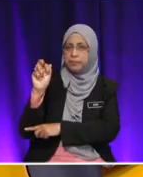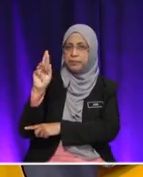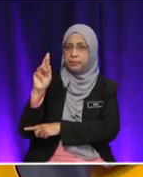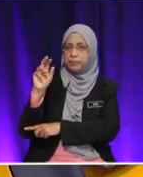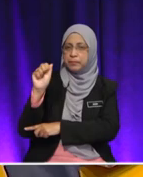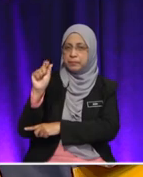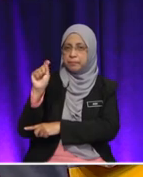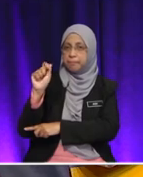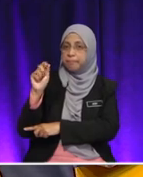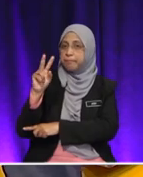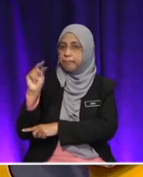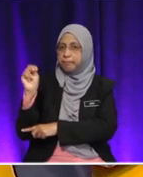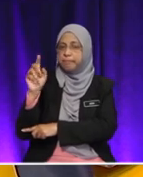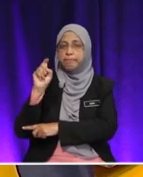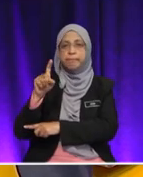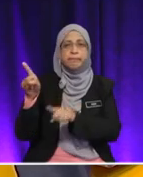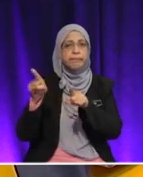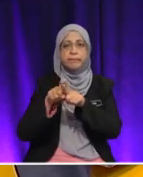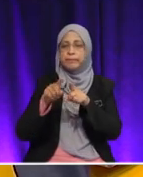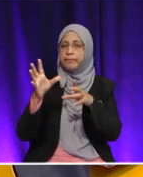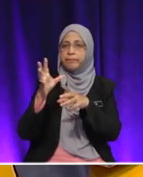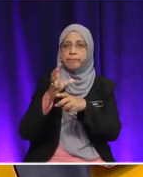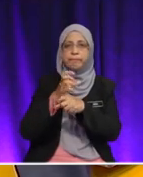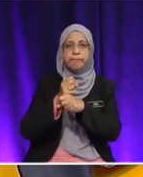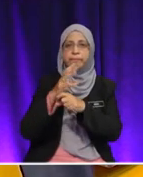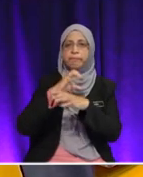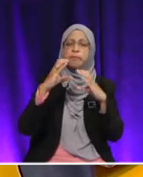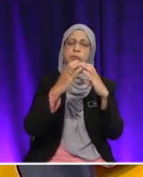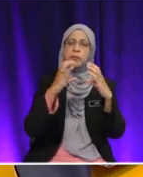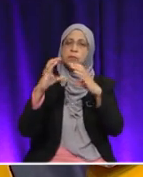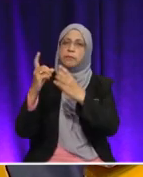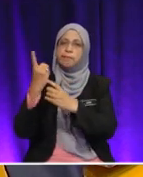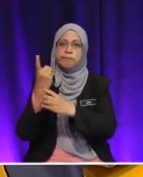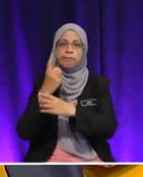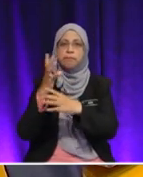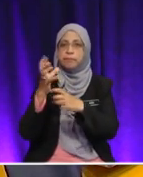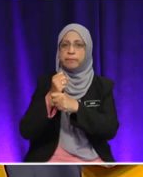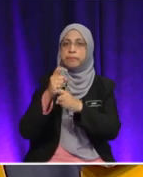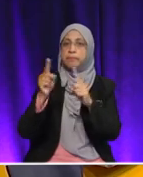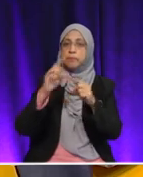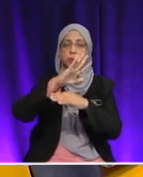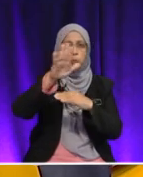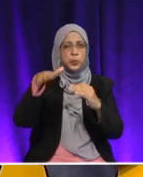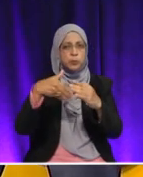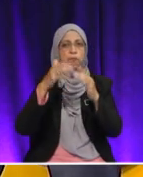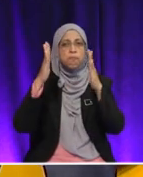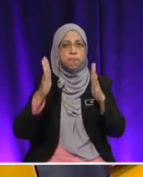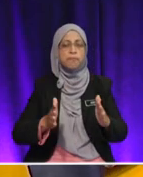bencana alam ataupun pandemik tidak ada sekumpulan ataupun segelintir masyarakat disisihkan